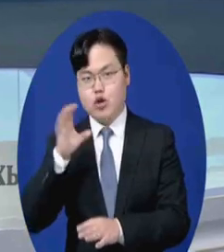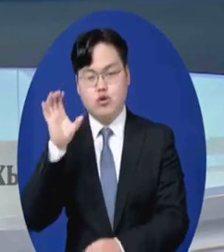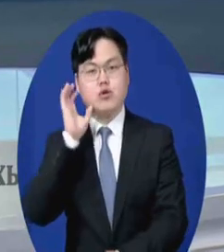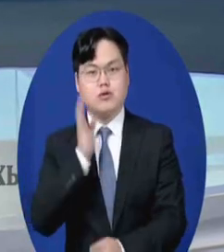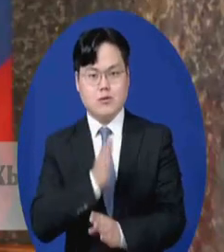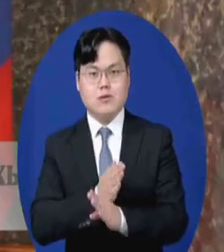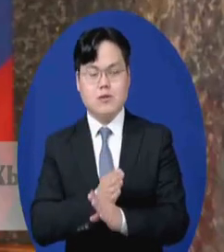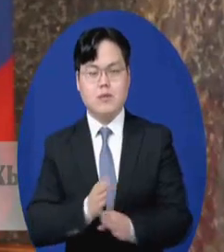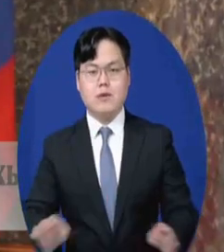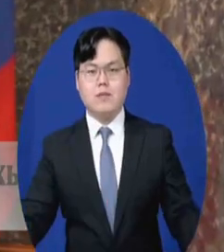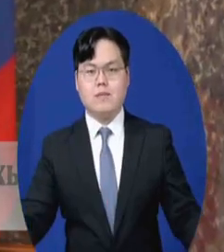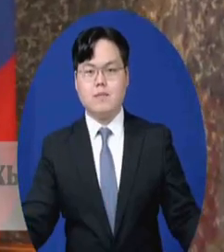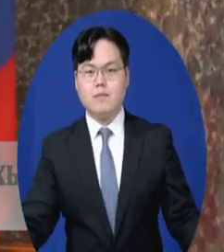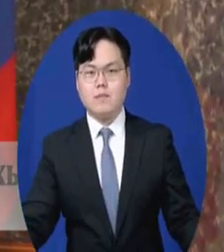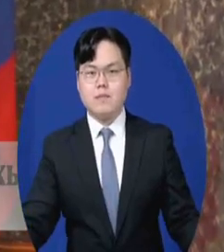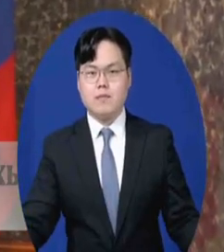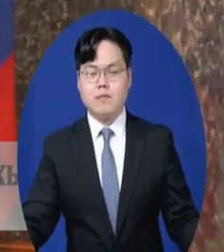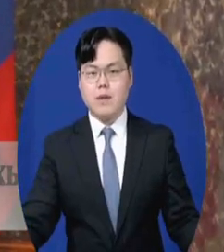байна.